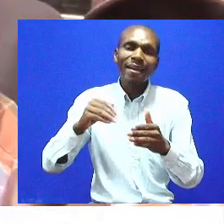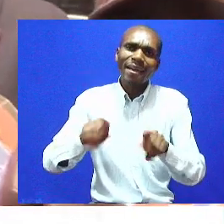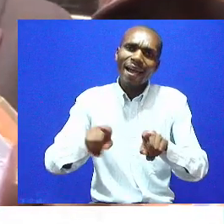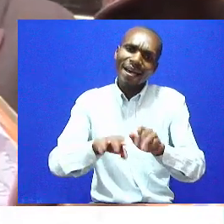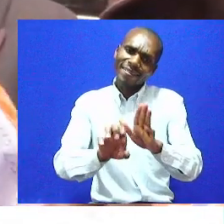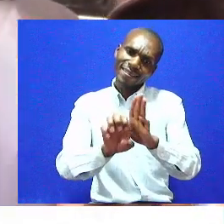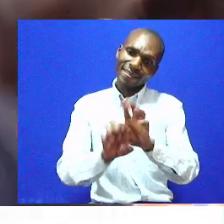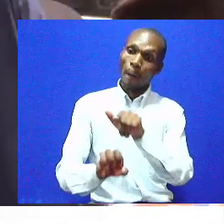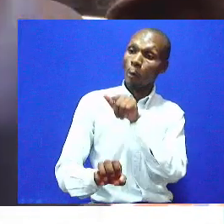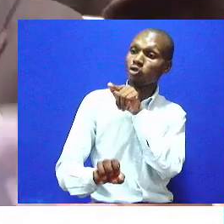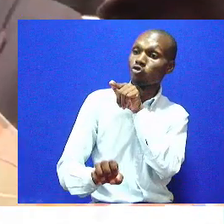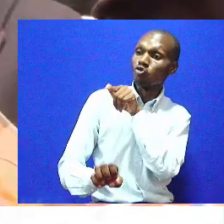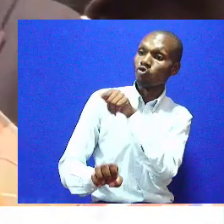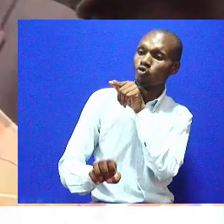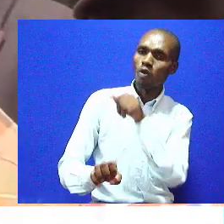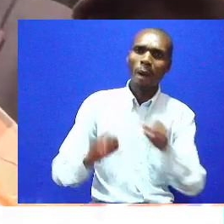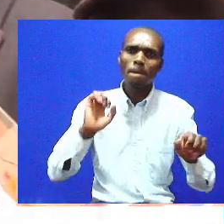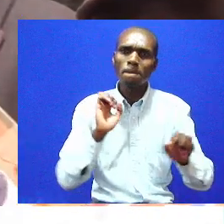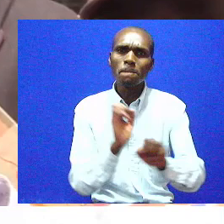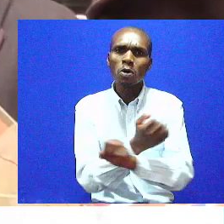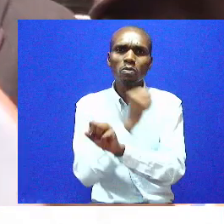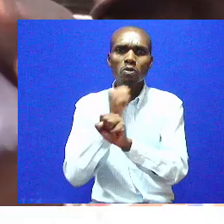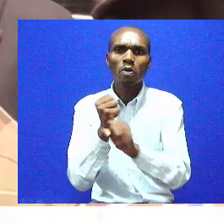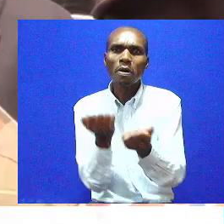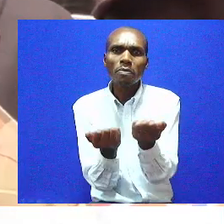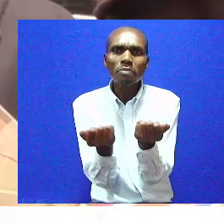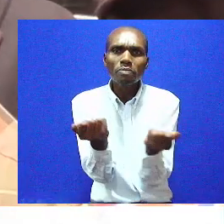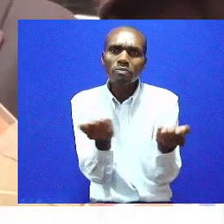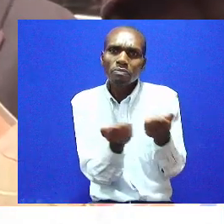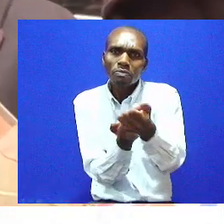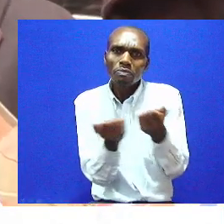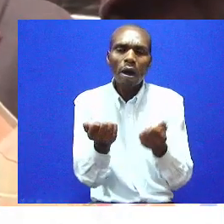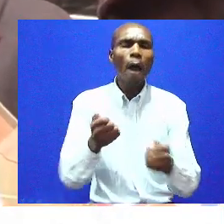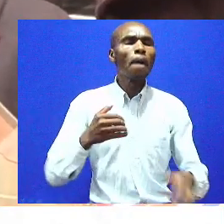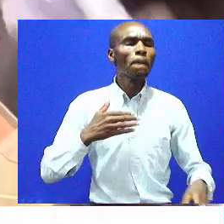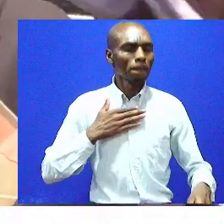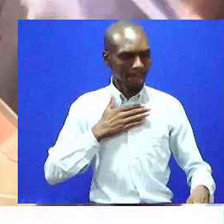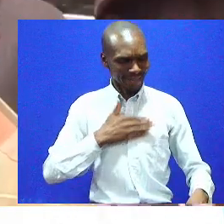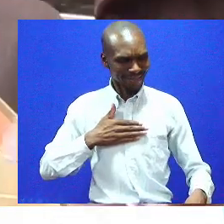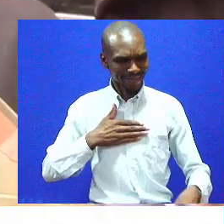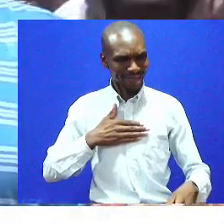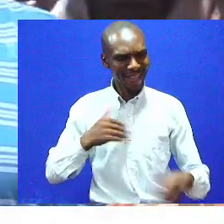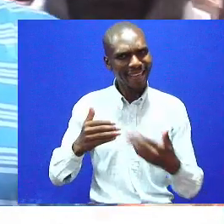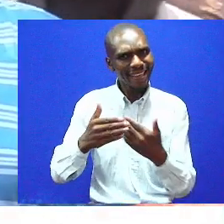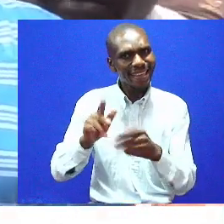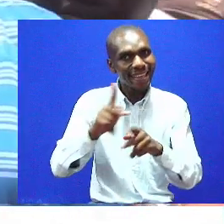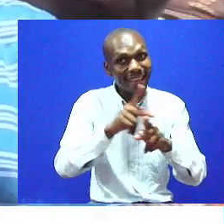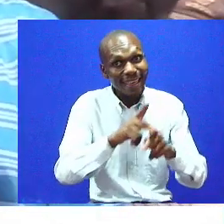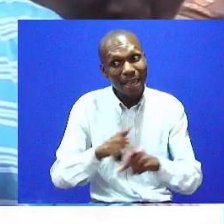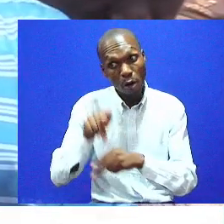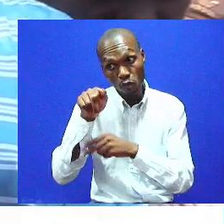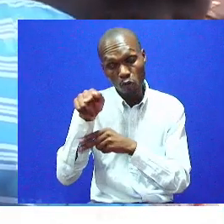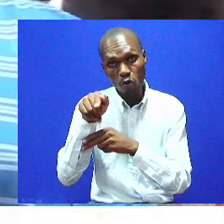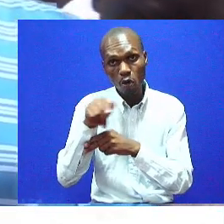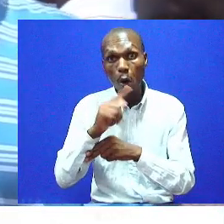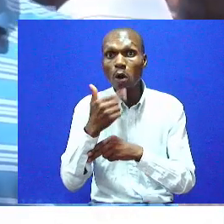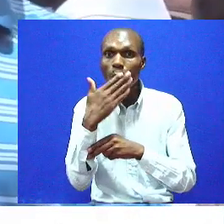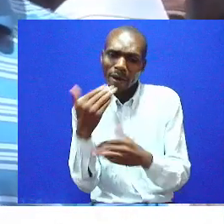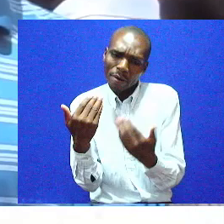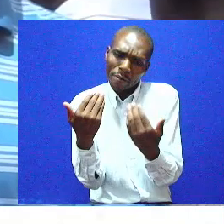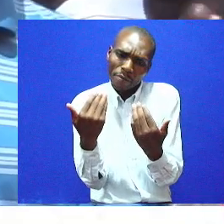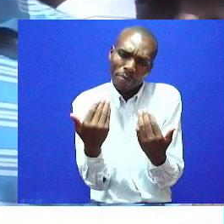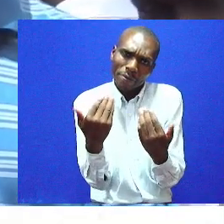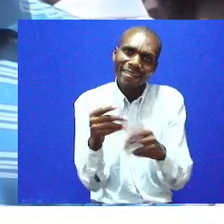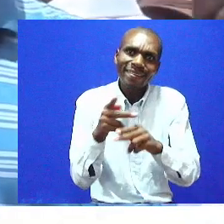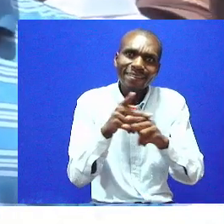wewe, ufanyi kazi kwa magari, tafatari, chunga kazi yako. Tunataka watoto wetu